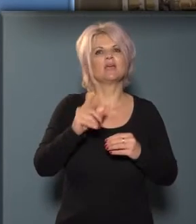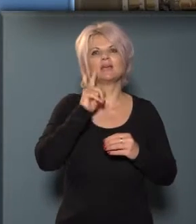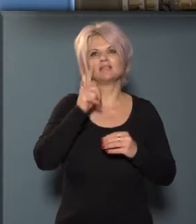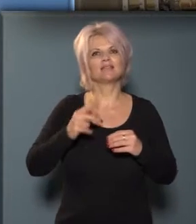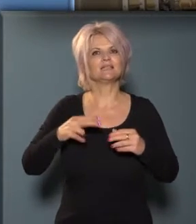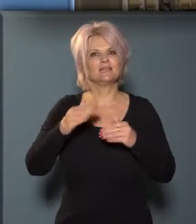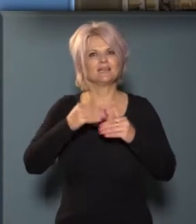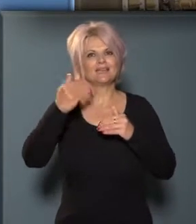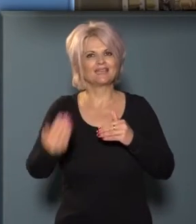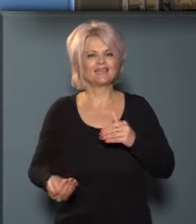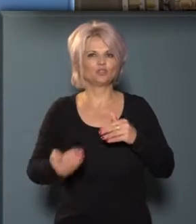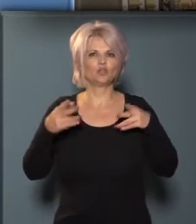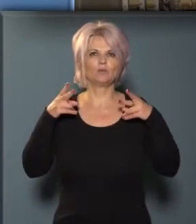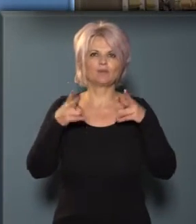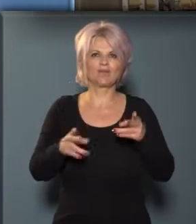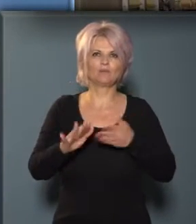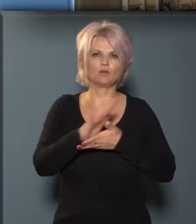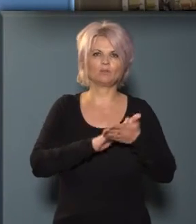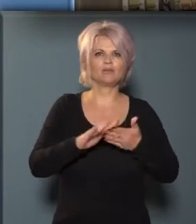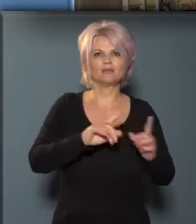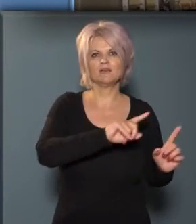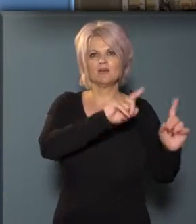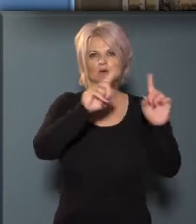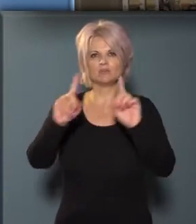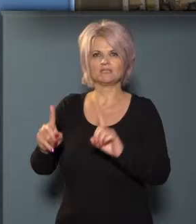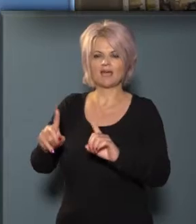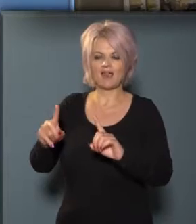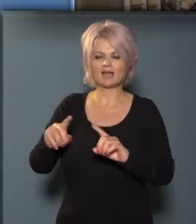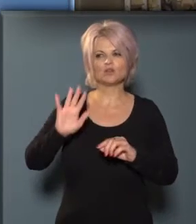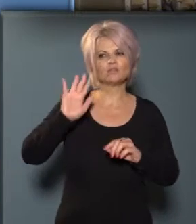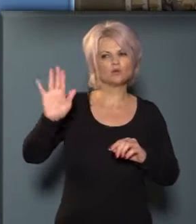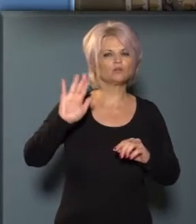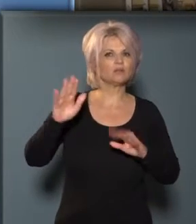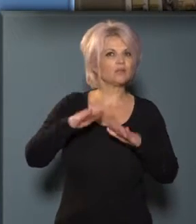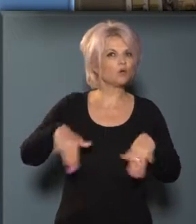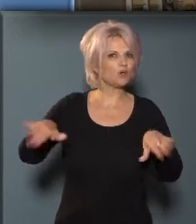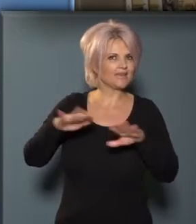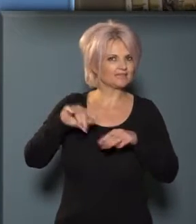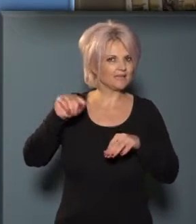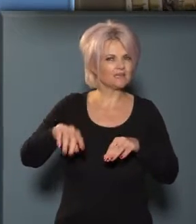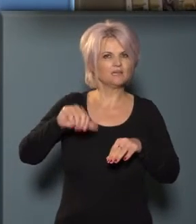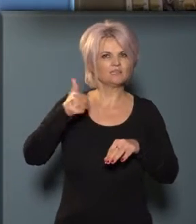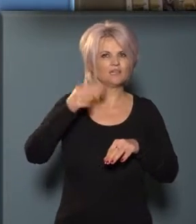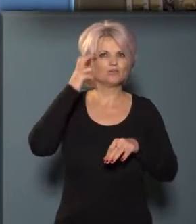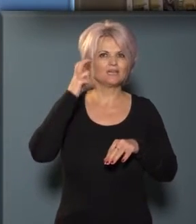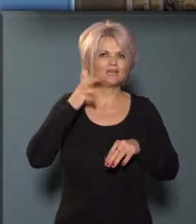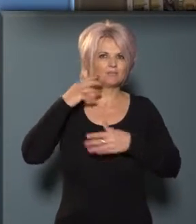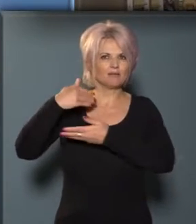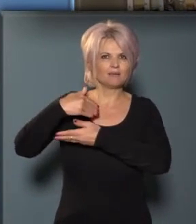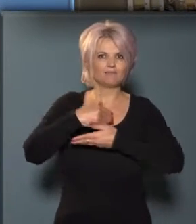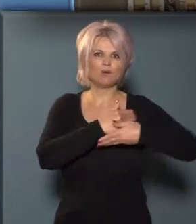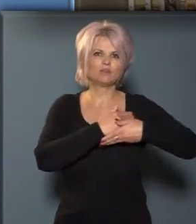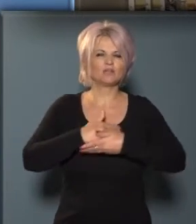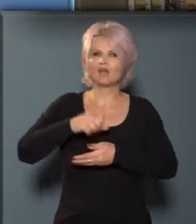későbbiekbe kedvük, milyen lesz a hozzáállásuk, az ugye a család, az otthoni légkör, az első intézmények, a bölcsöde, óvoda,